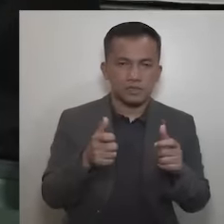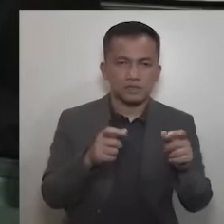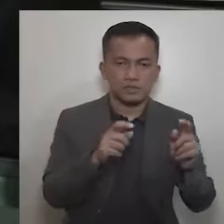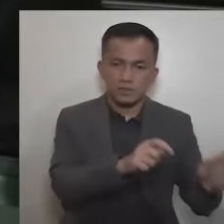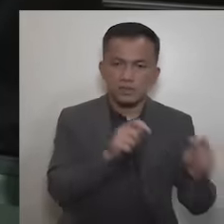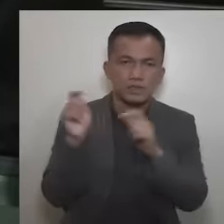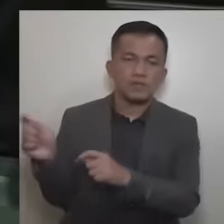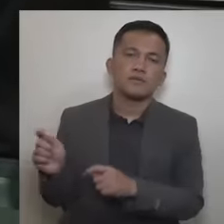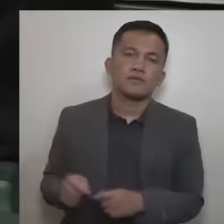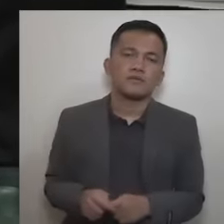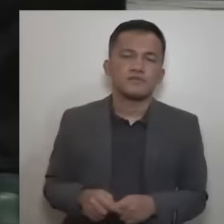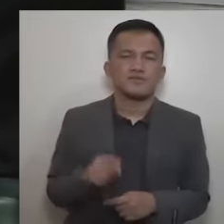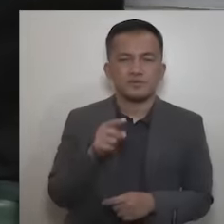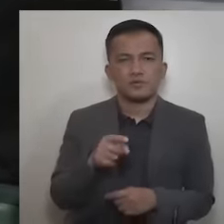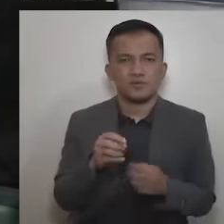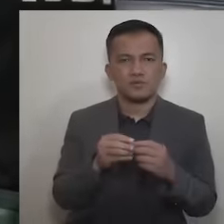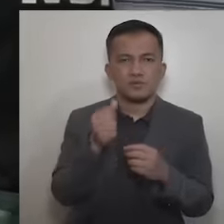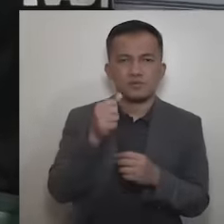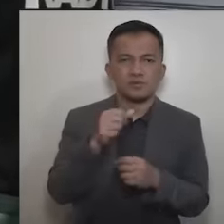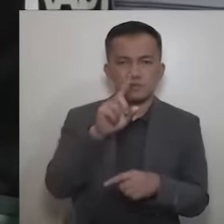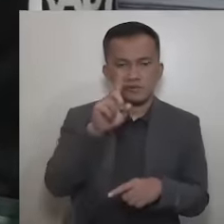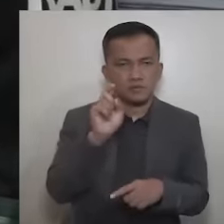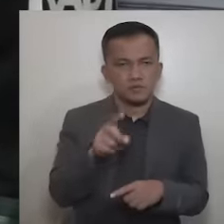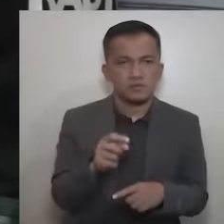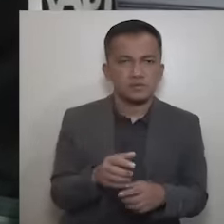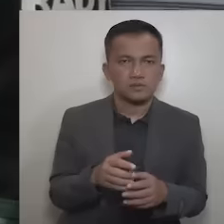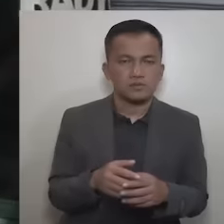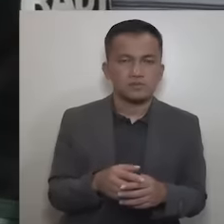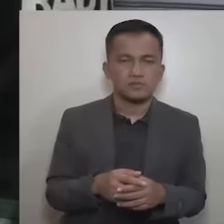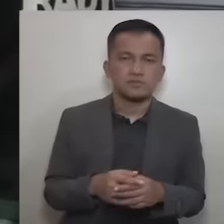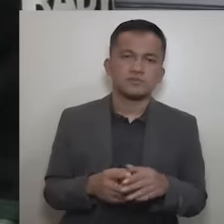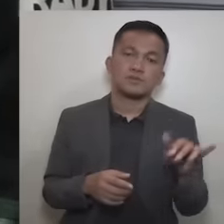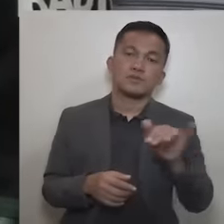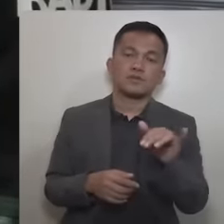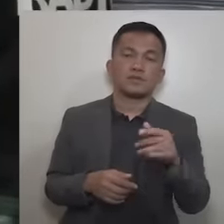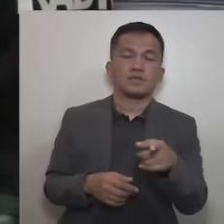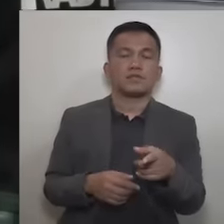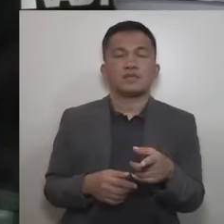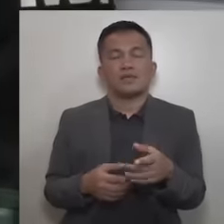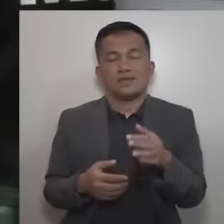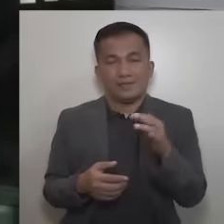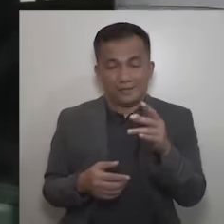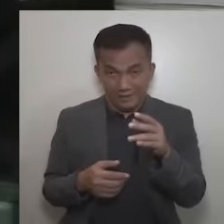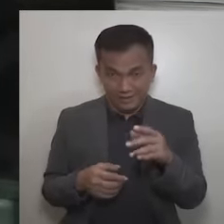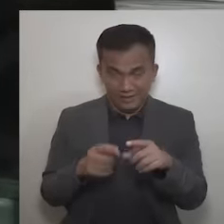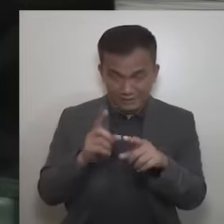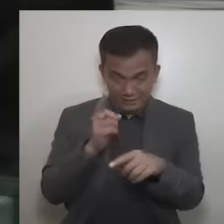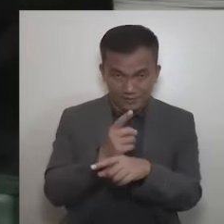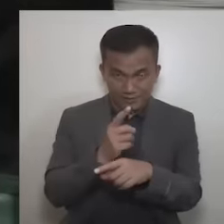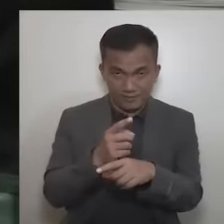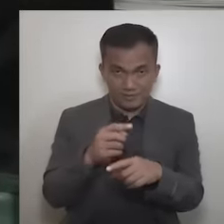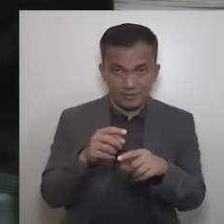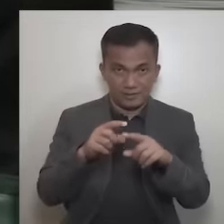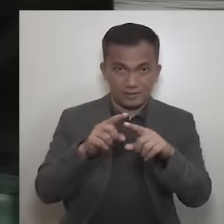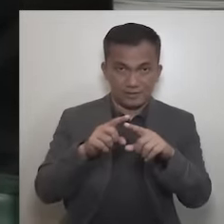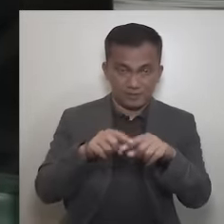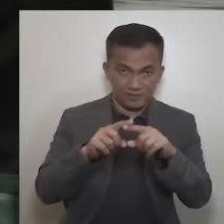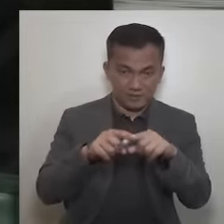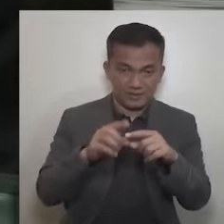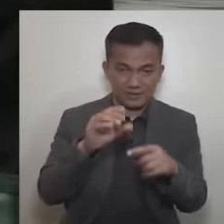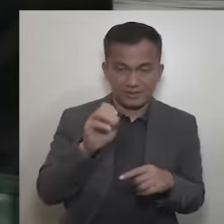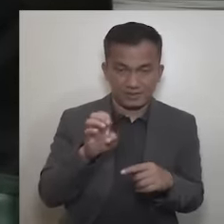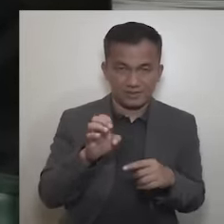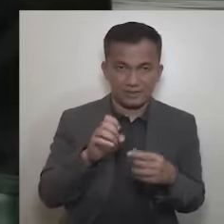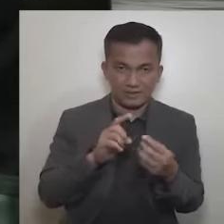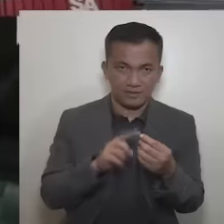siyang nire-assign. Okay. So yun yung pinakamalaking tanong sa kanila. Yung mga ganyan, di ba may depending case din nga,